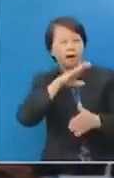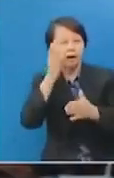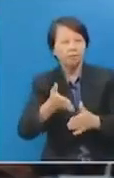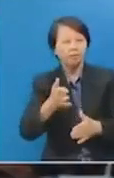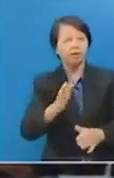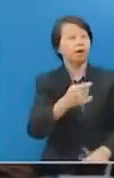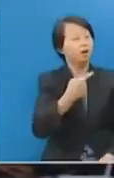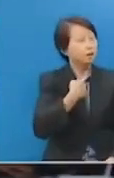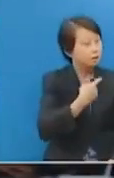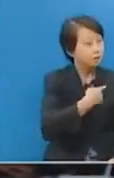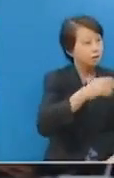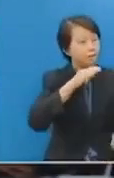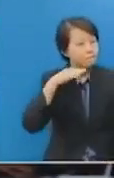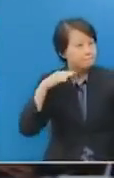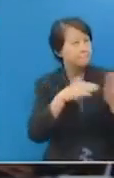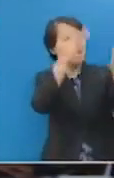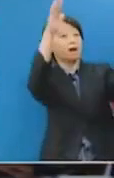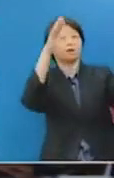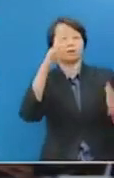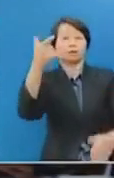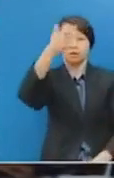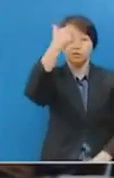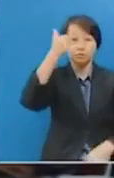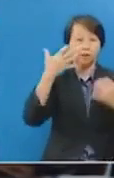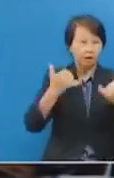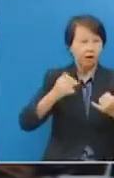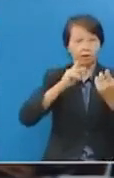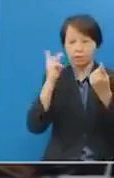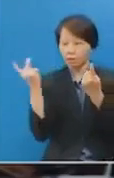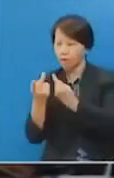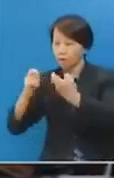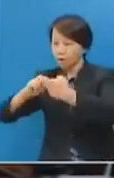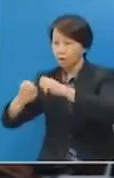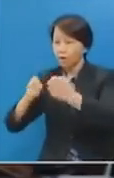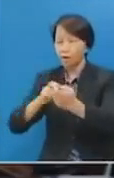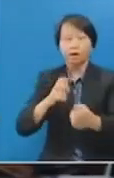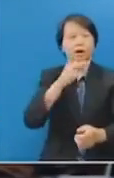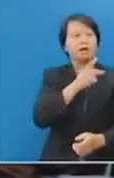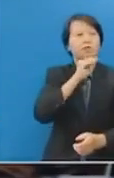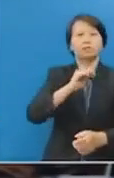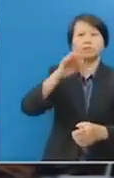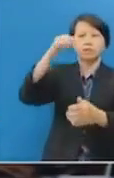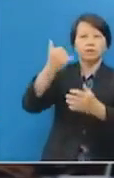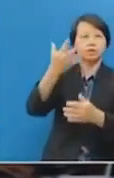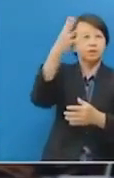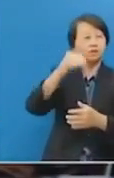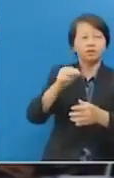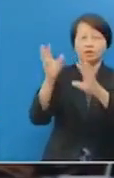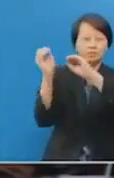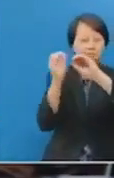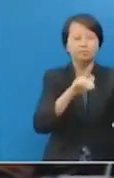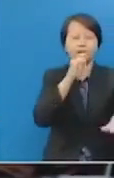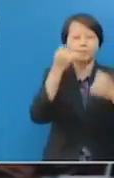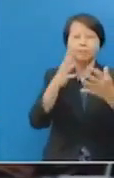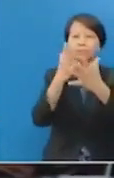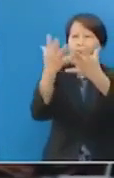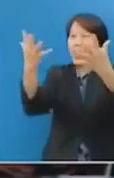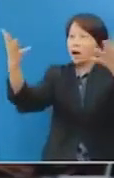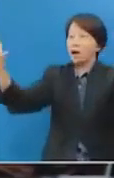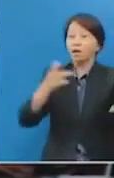sebab di dalam keadaan kemelut patut kementerian dikurangkan tumpu bantu rakyat-rakyat